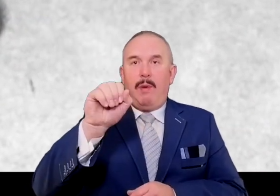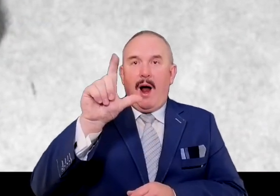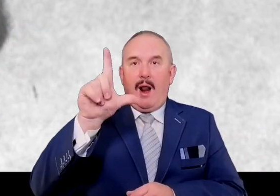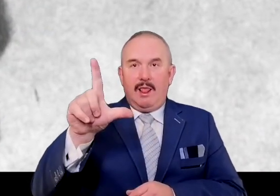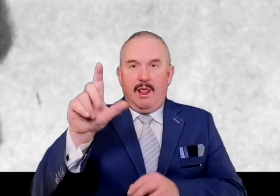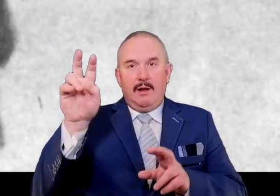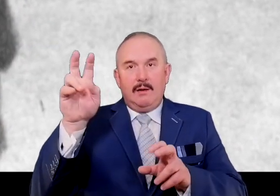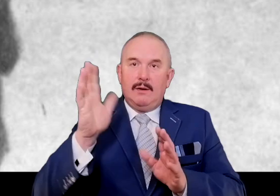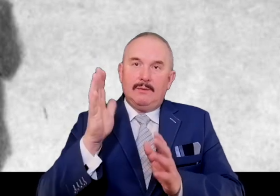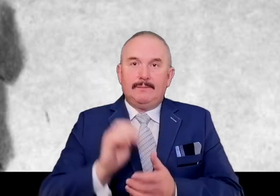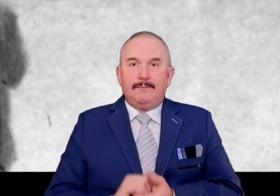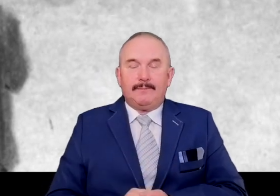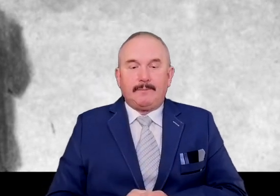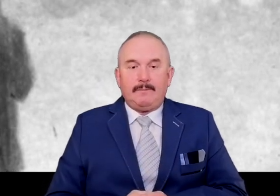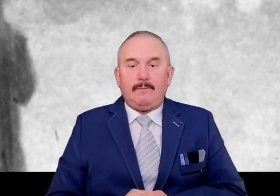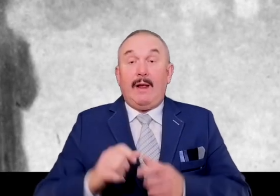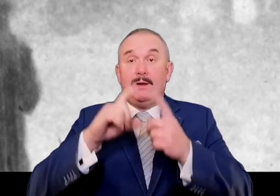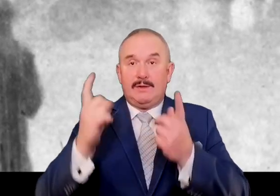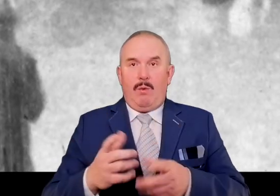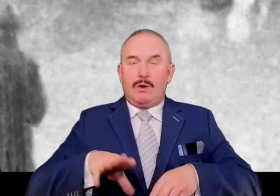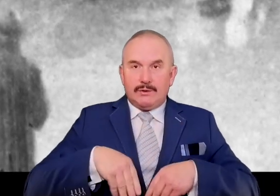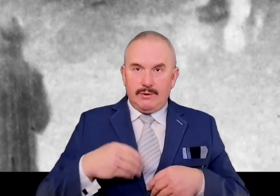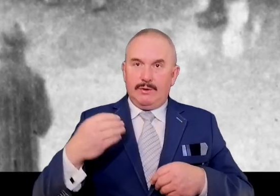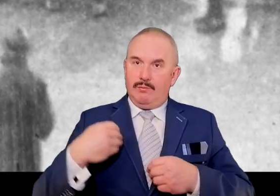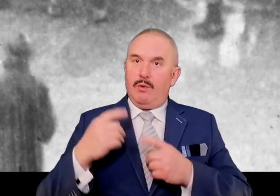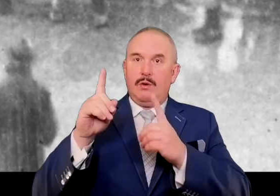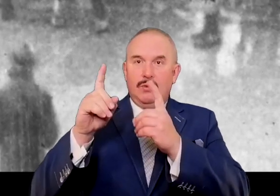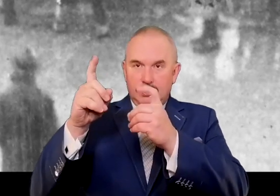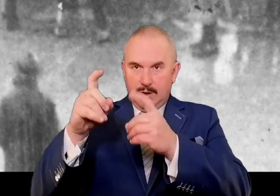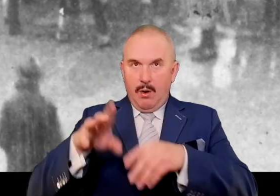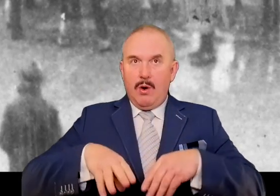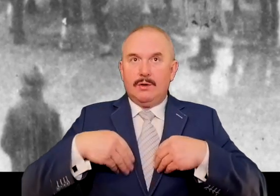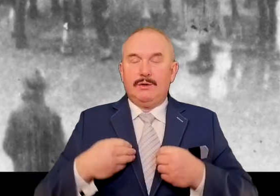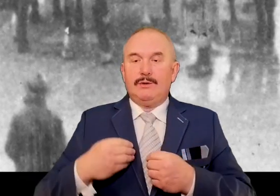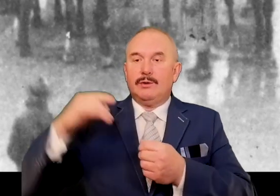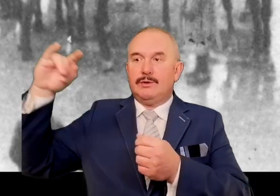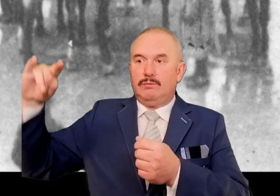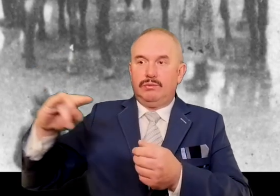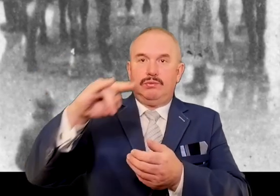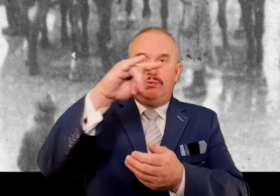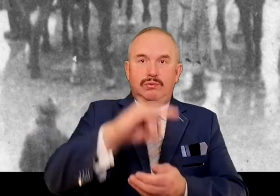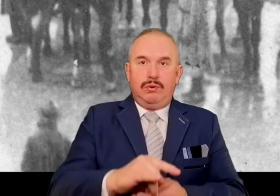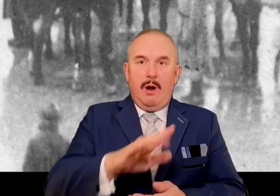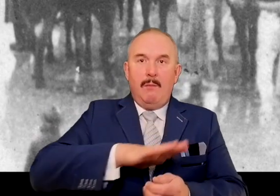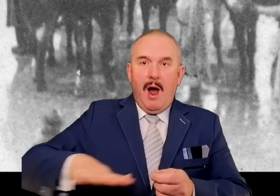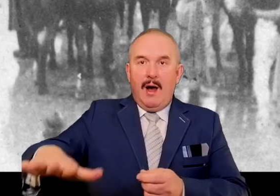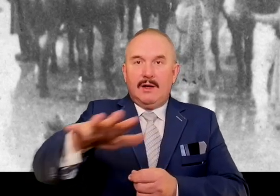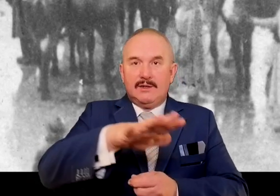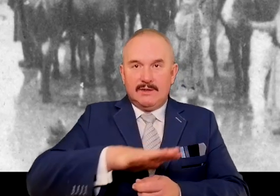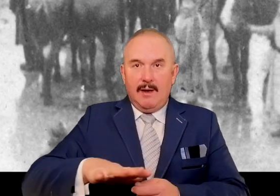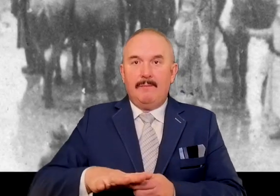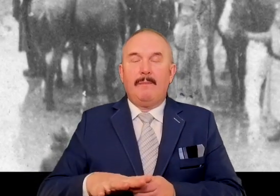Całość uroczystości rozpoczęła się od uroczystości na terenie bazy lotnictwa morskiego,